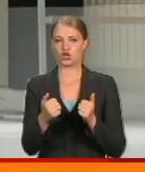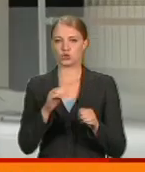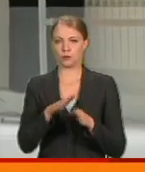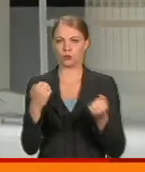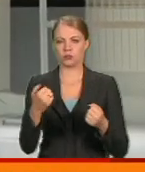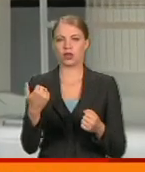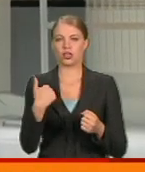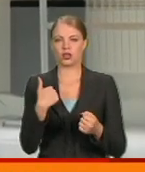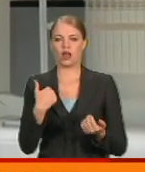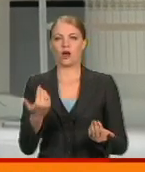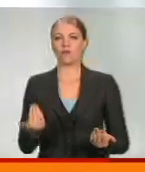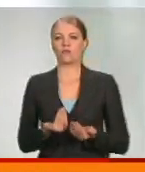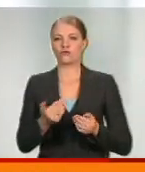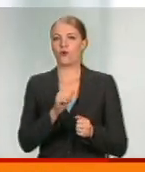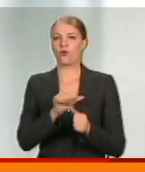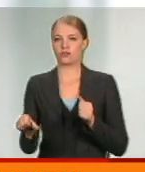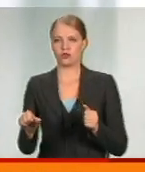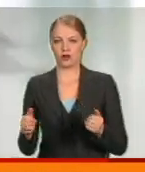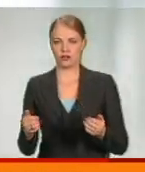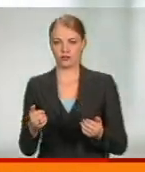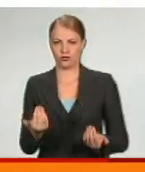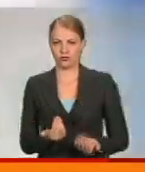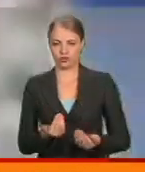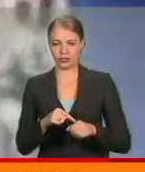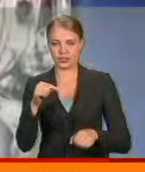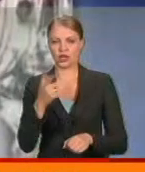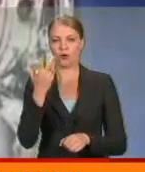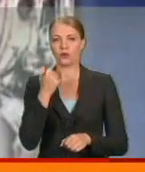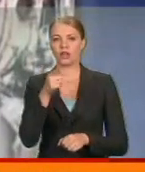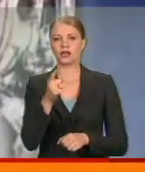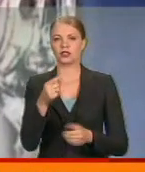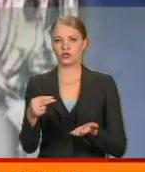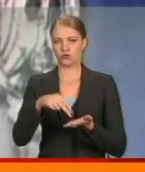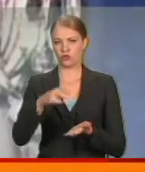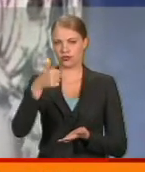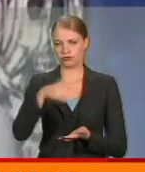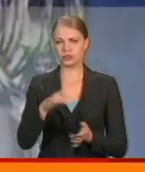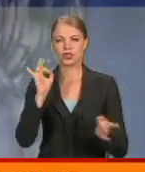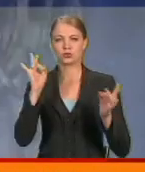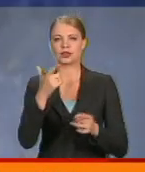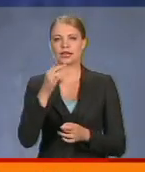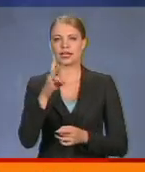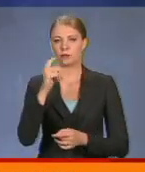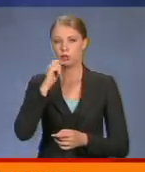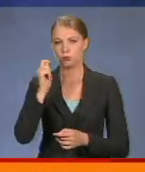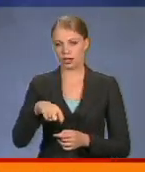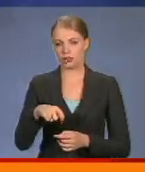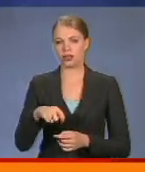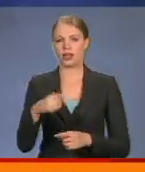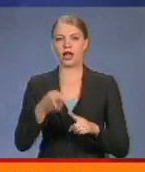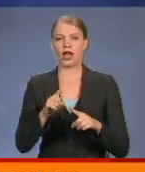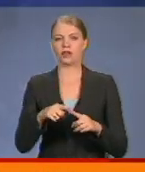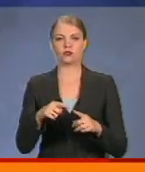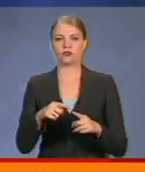вообще проживаю отдельную жизнь. Когда ты стоишь на пьедестале и играет гимн Украины, это